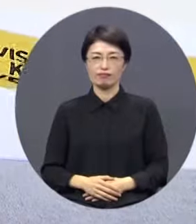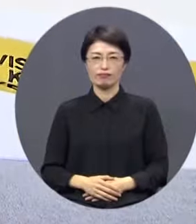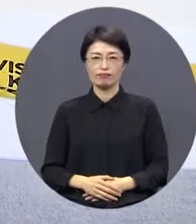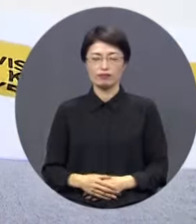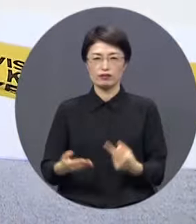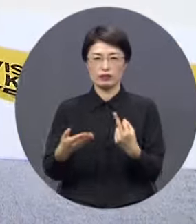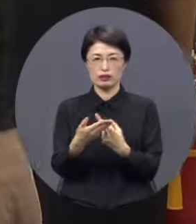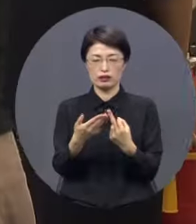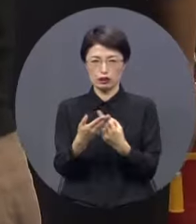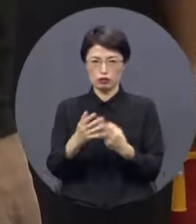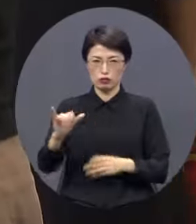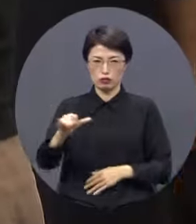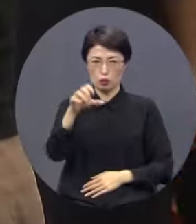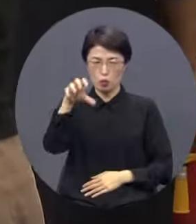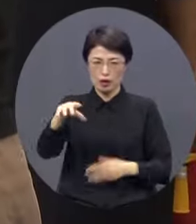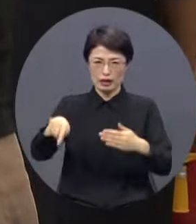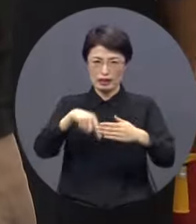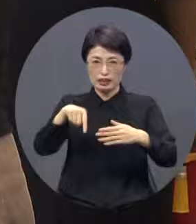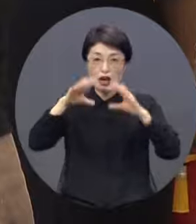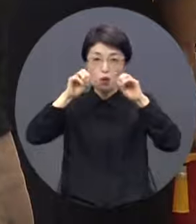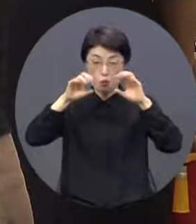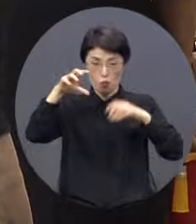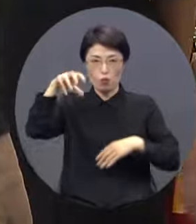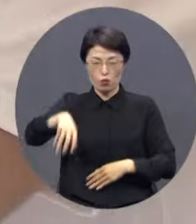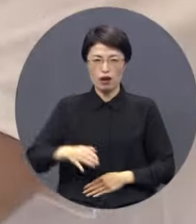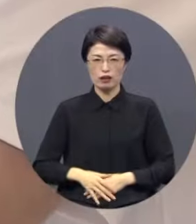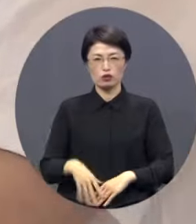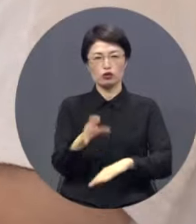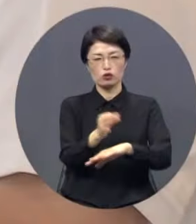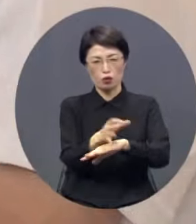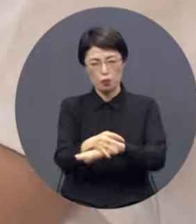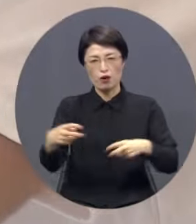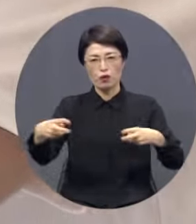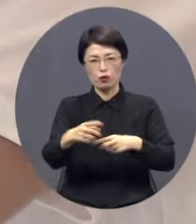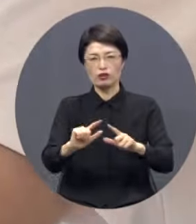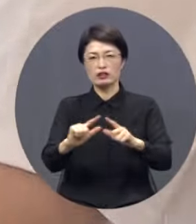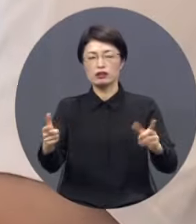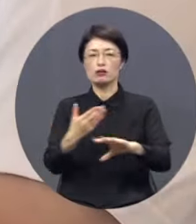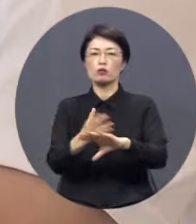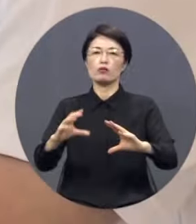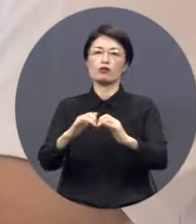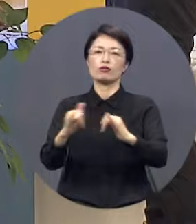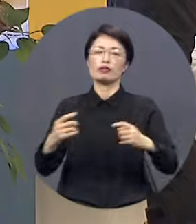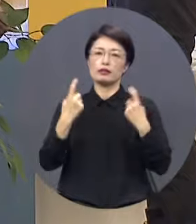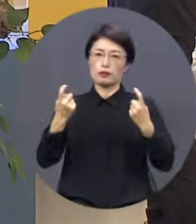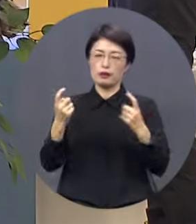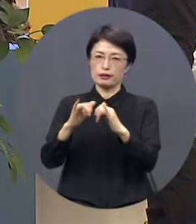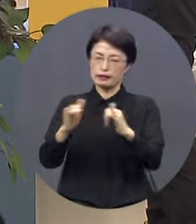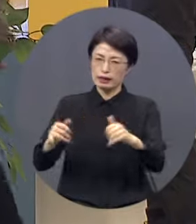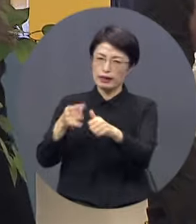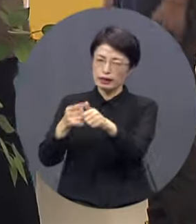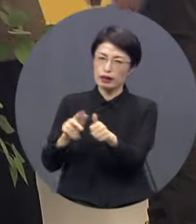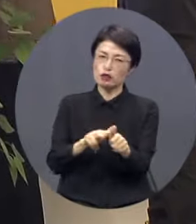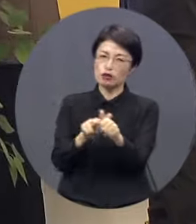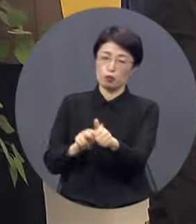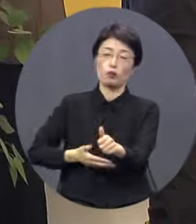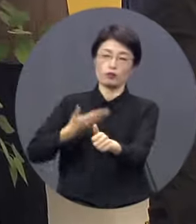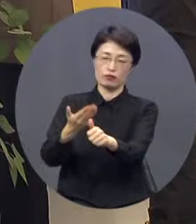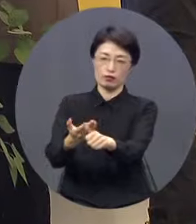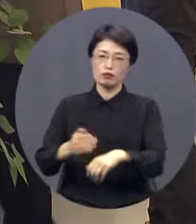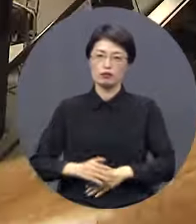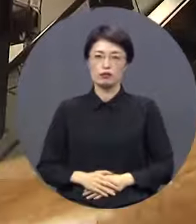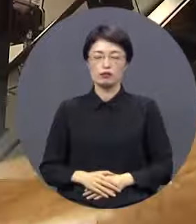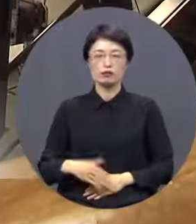제주 국제공항에 마련된 홍보관. 쇼핑과 교통 등 외국인 관광객들에게 여행 정보를 제공합니다.